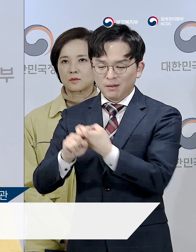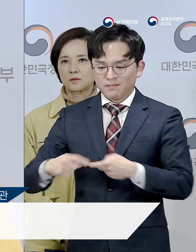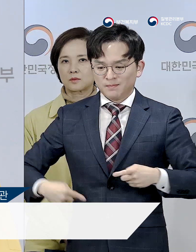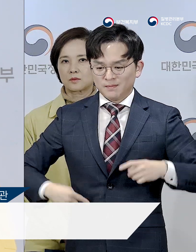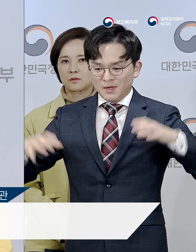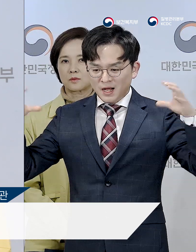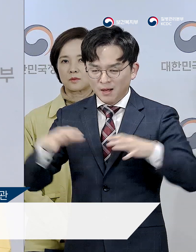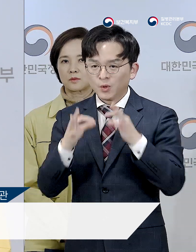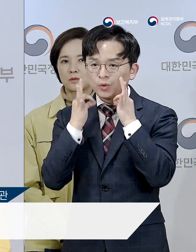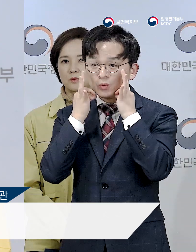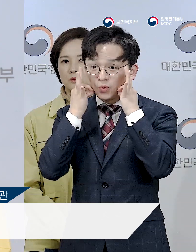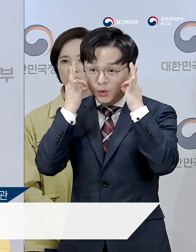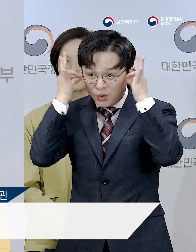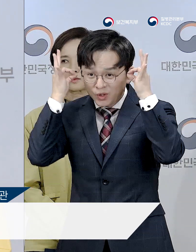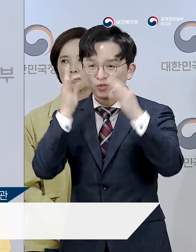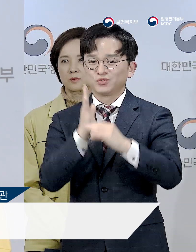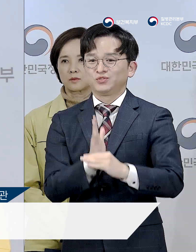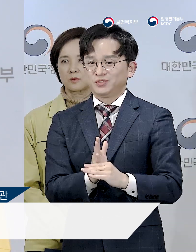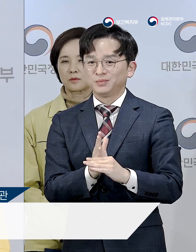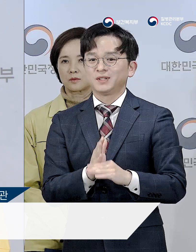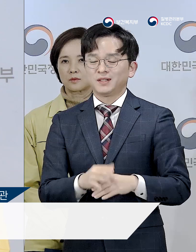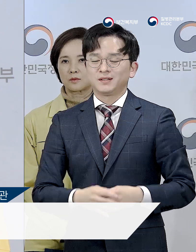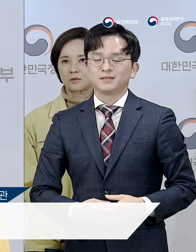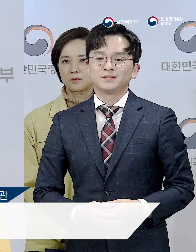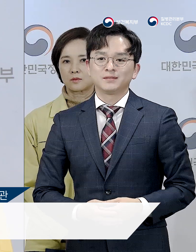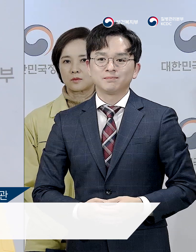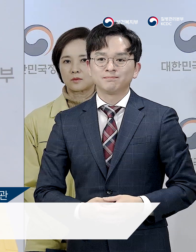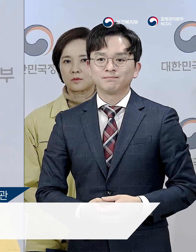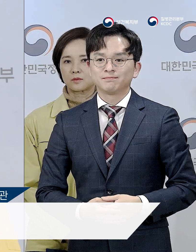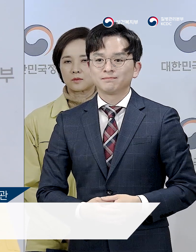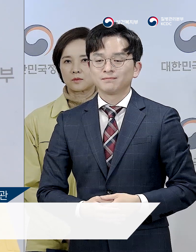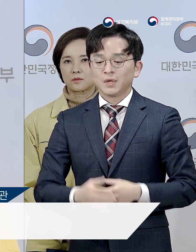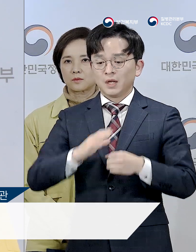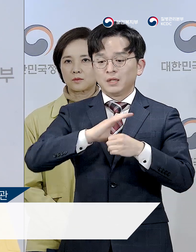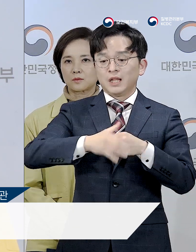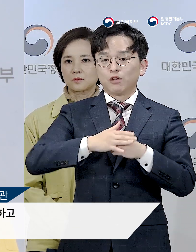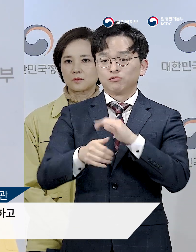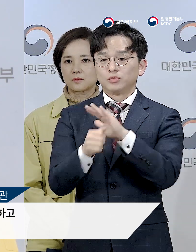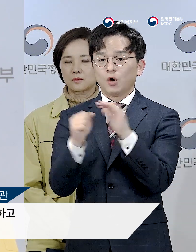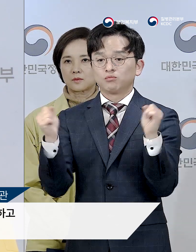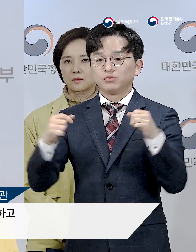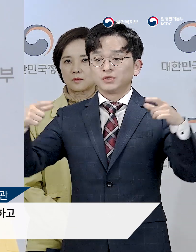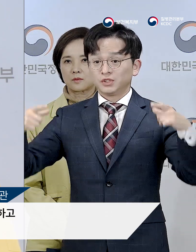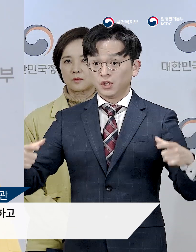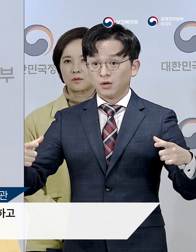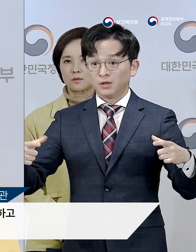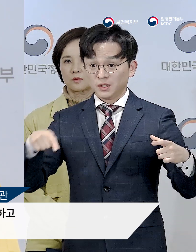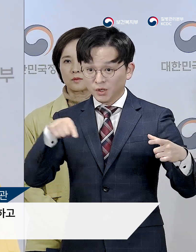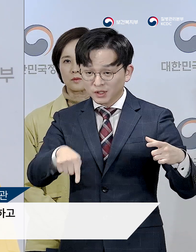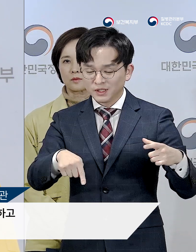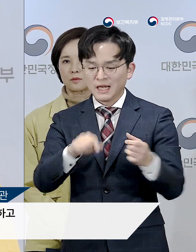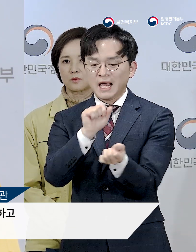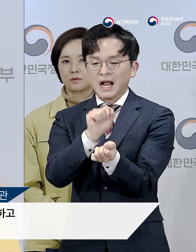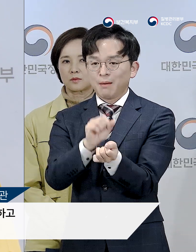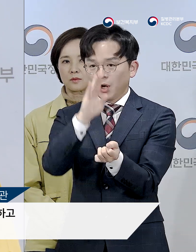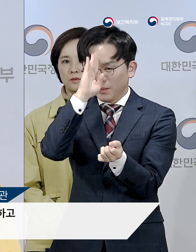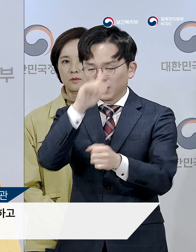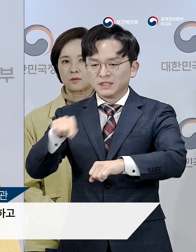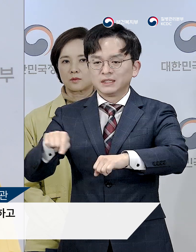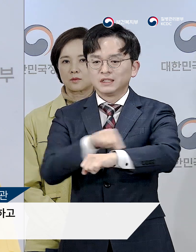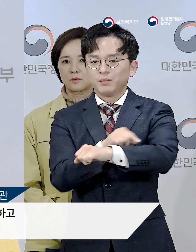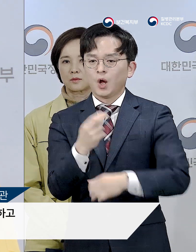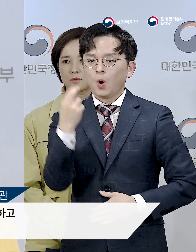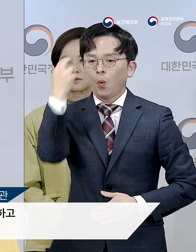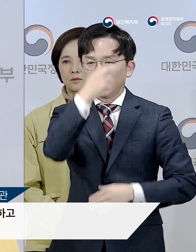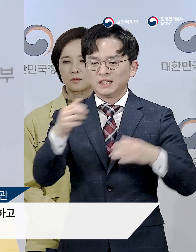동원해서 고강도의 방역 봉쇄망을 구축하고 있는 중입니다. 대구, 경북 지역을 감염병